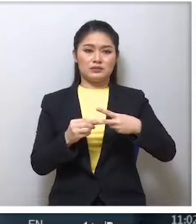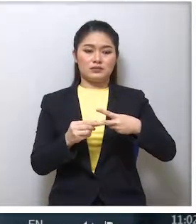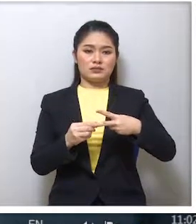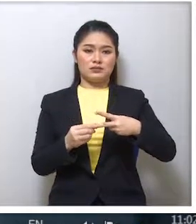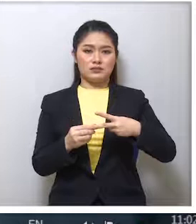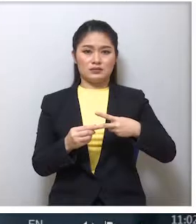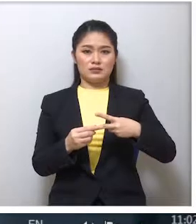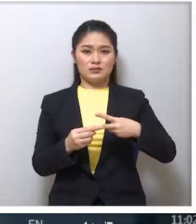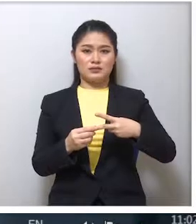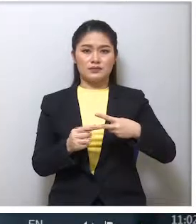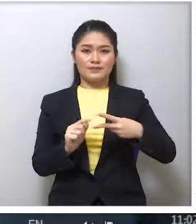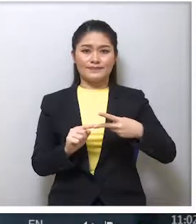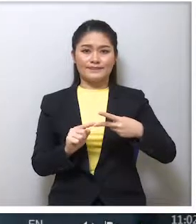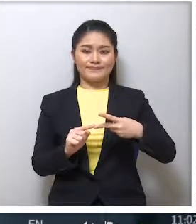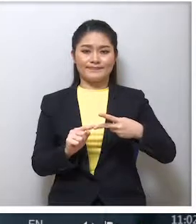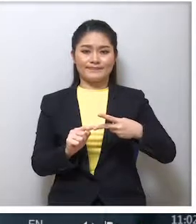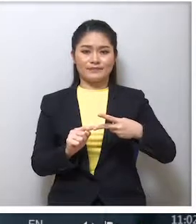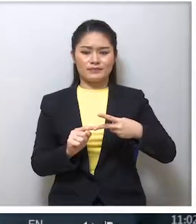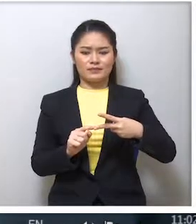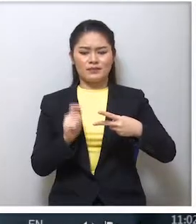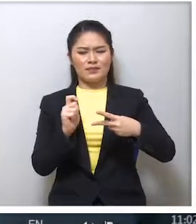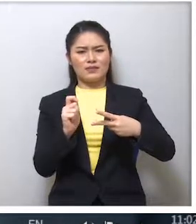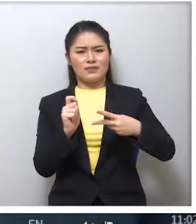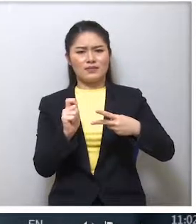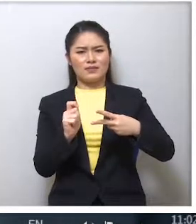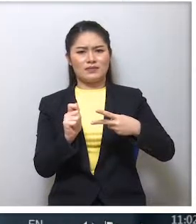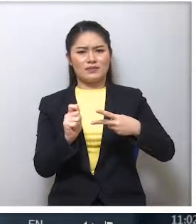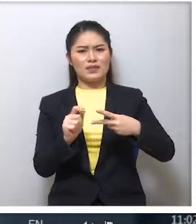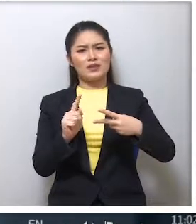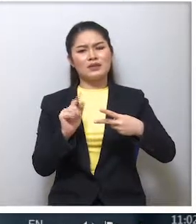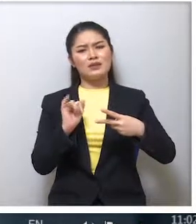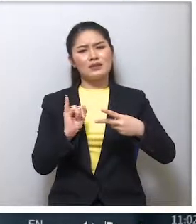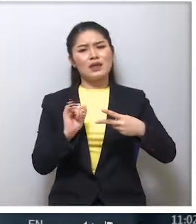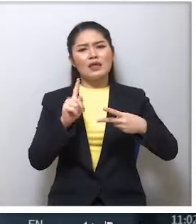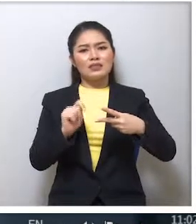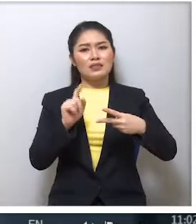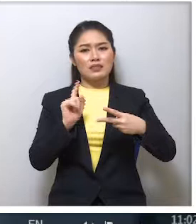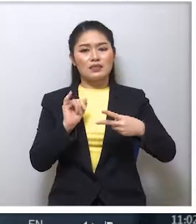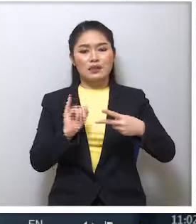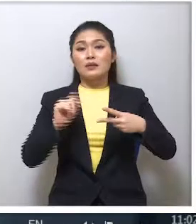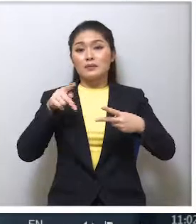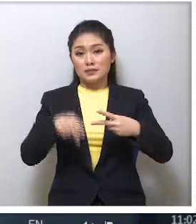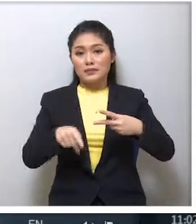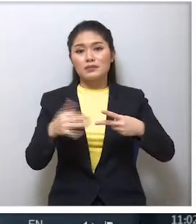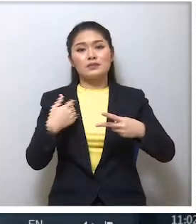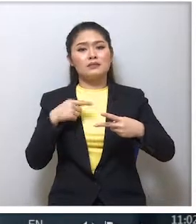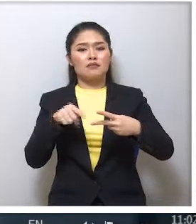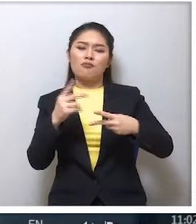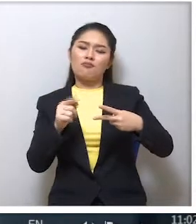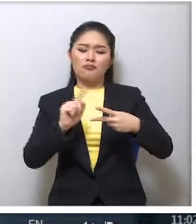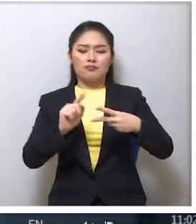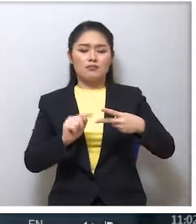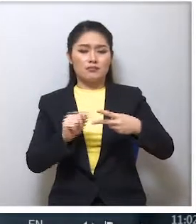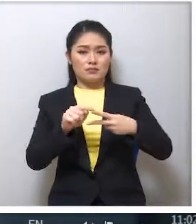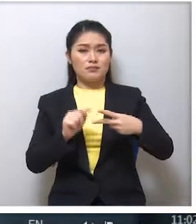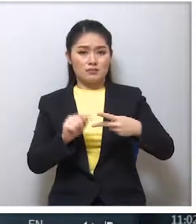ล์ทักก้าไฟล์ทิปอะไรพวกนี้นะครับบางครั้งเนี่ยเราเลือก